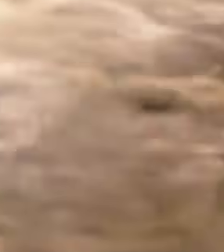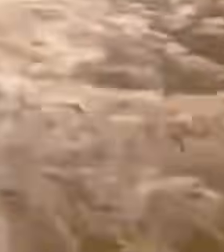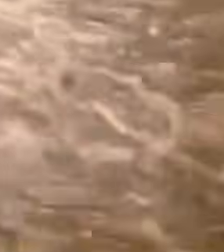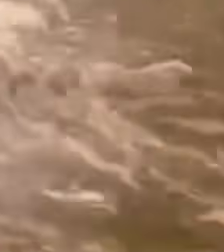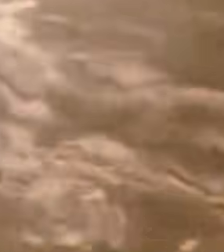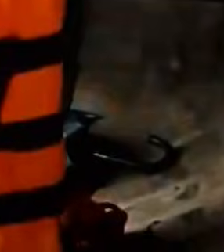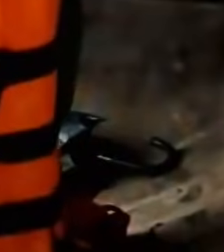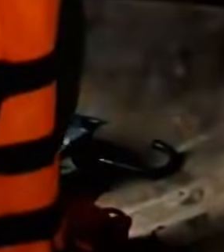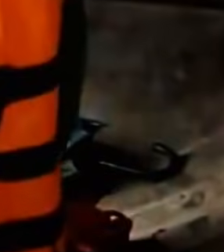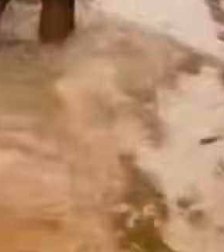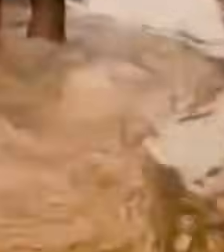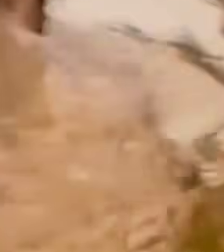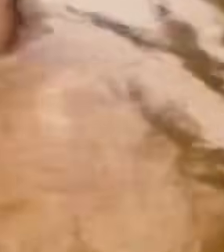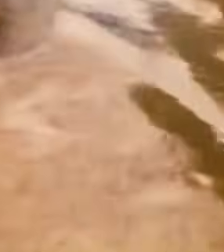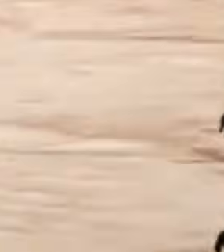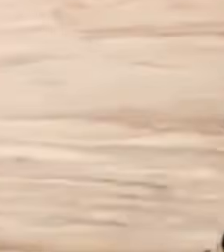าง